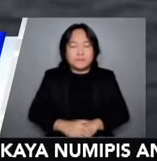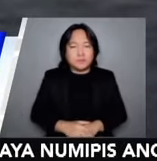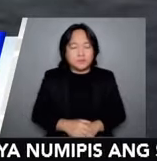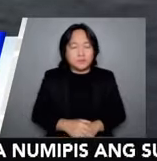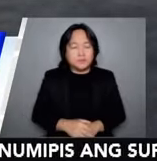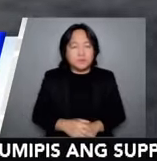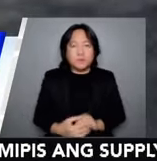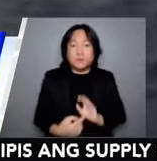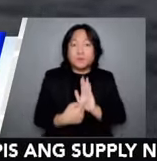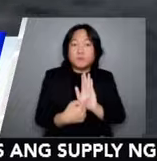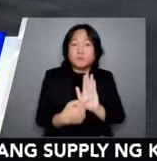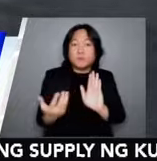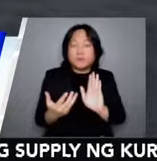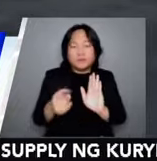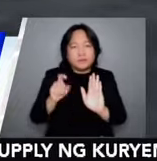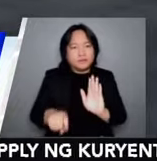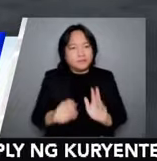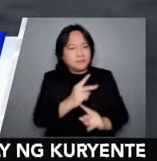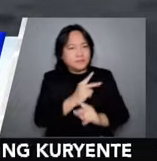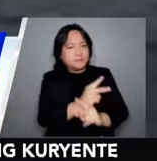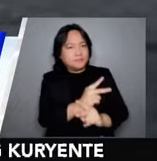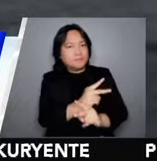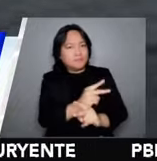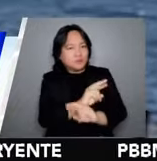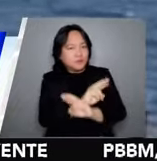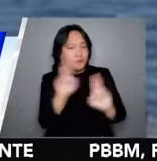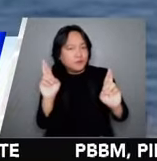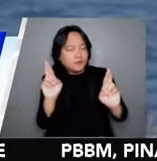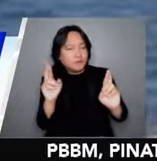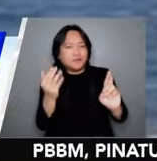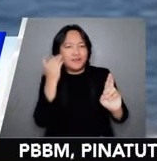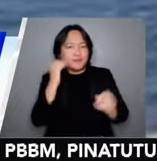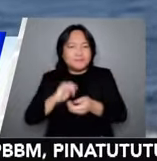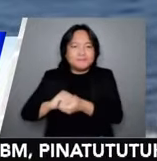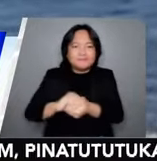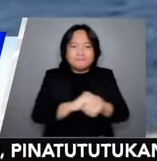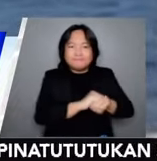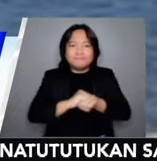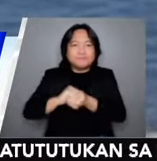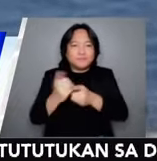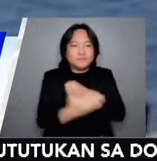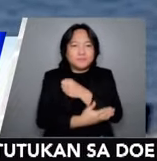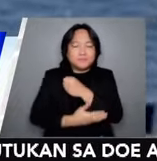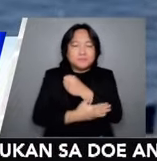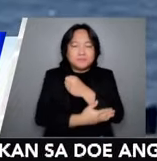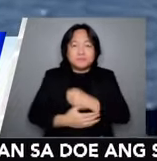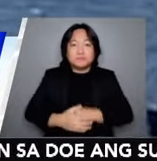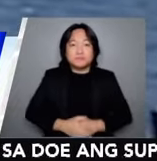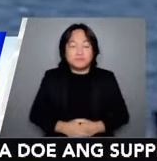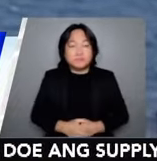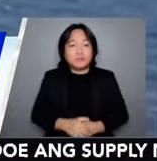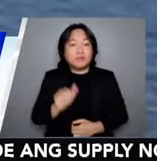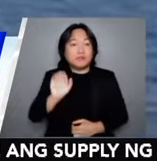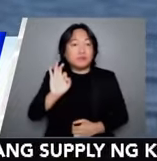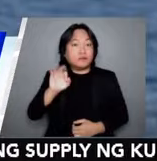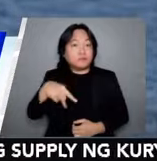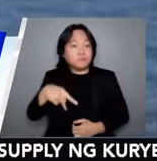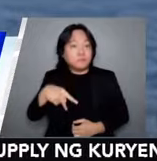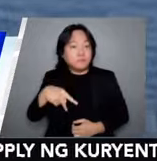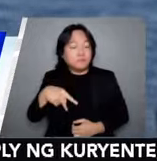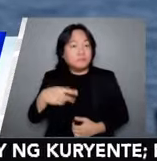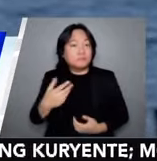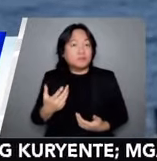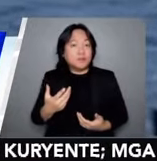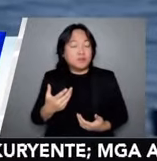ng magkakaalyadong bansa. Hindi pa kinukumpirma ng Armed Forces of the Philippines kung daraan ang mga barko sa mga bahagi kung saan